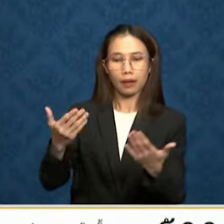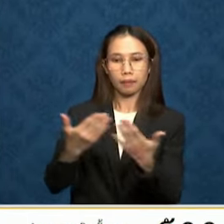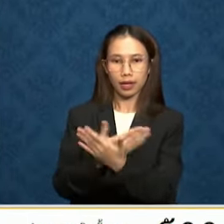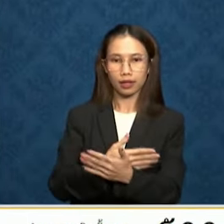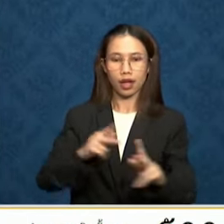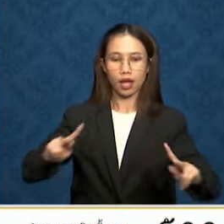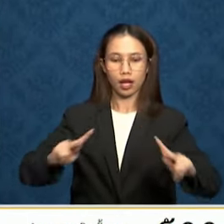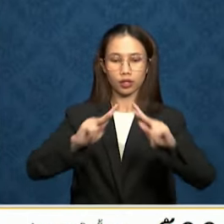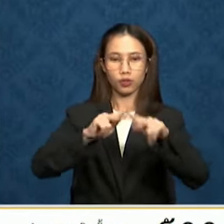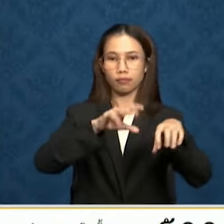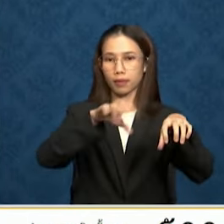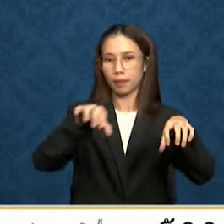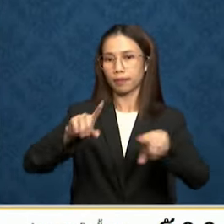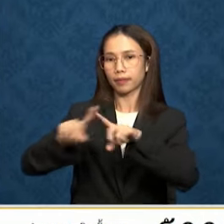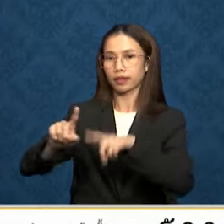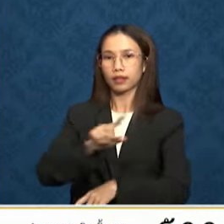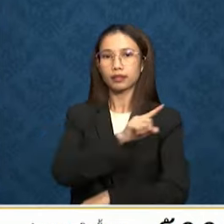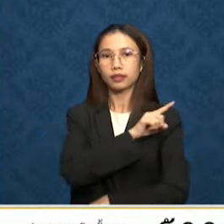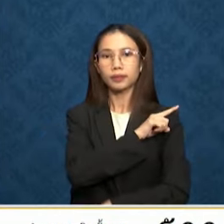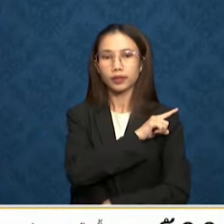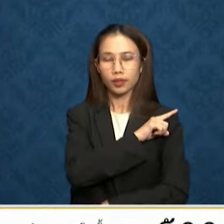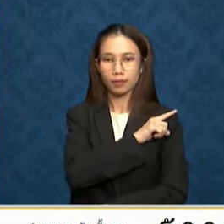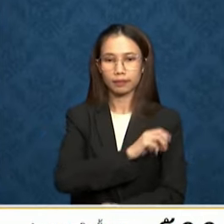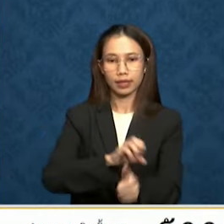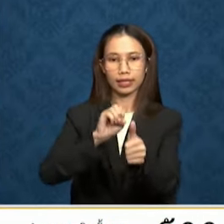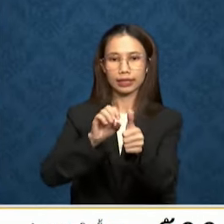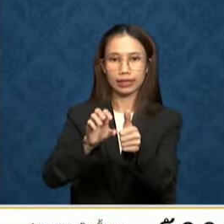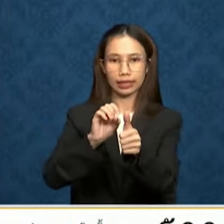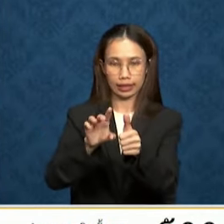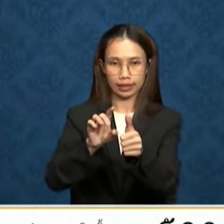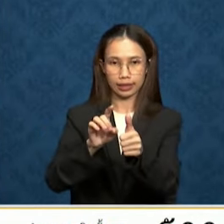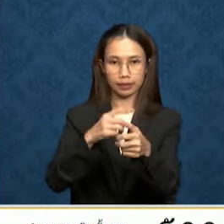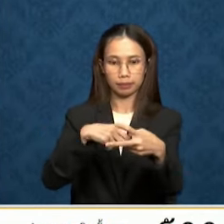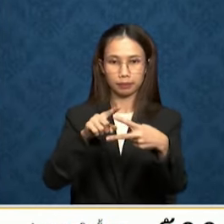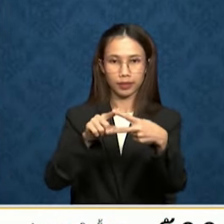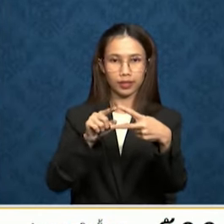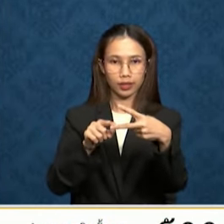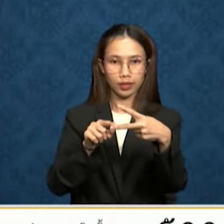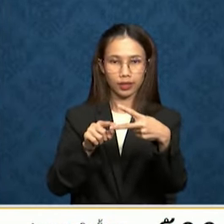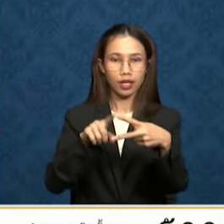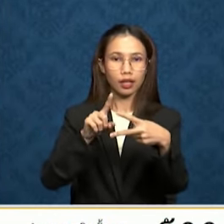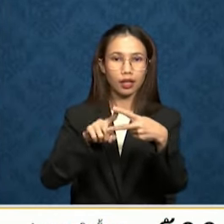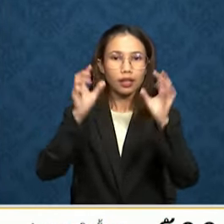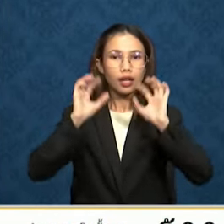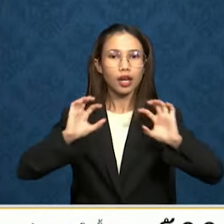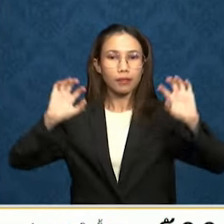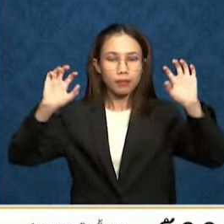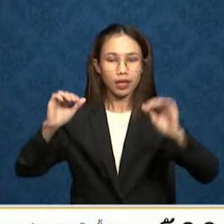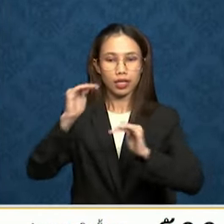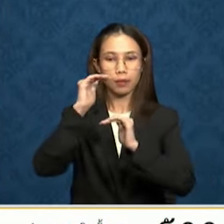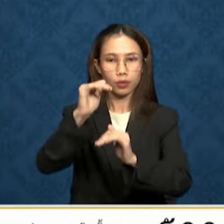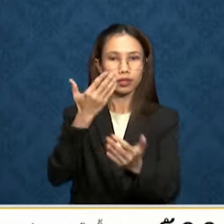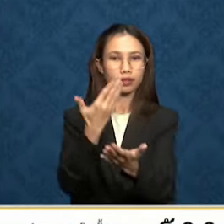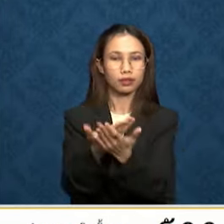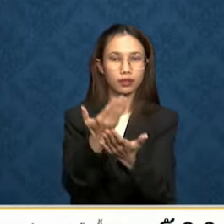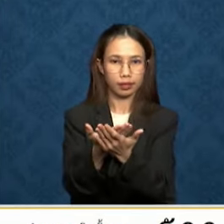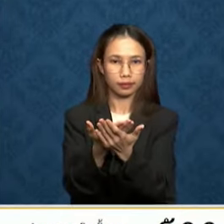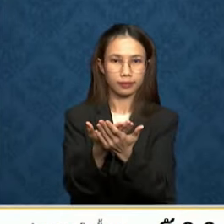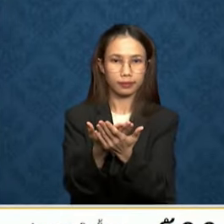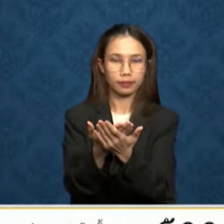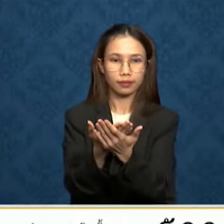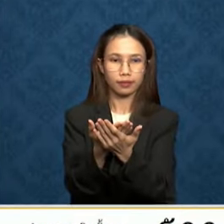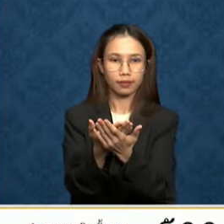ประธานโดยมีข้อเสนอนะคะ 2ข้อที่สอดคล้องกันก็คือรัฐบาลต้องกำหนดกรอบงบประมาณค่ะ